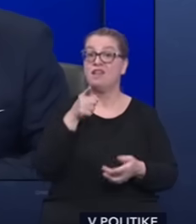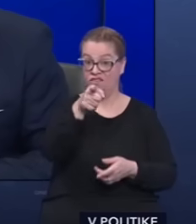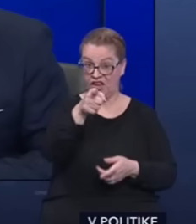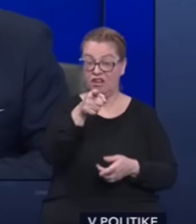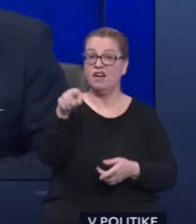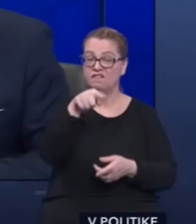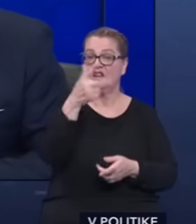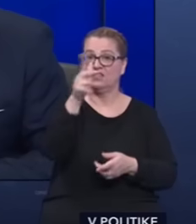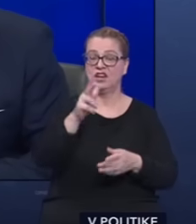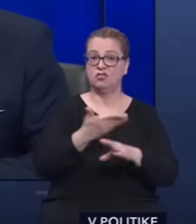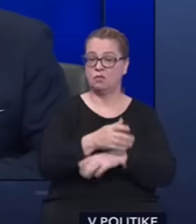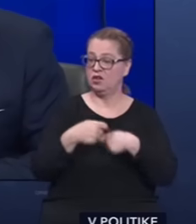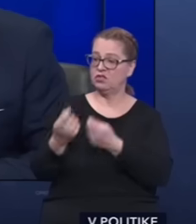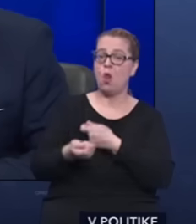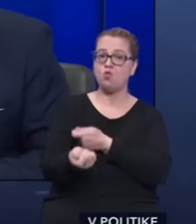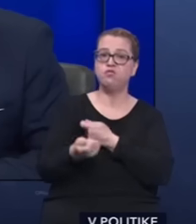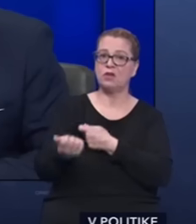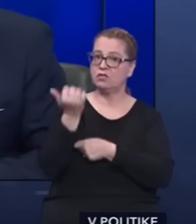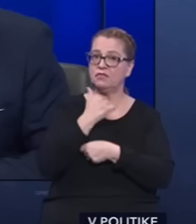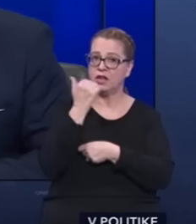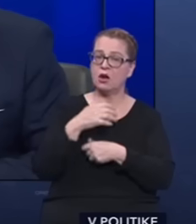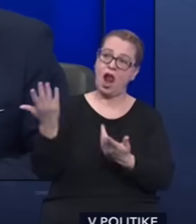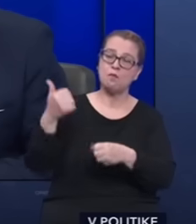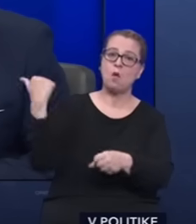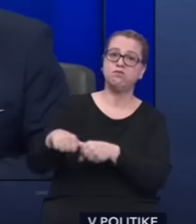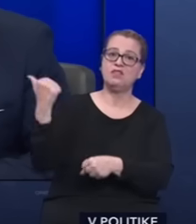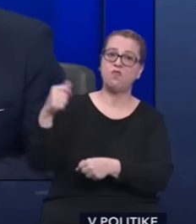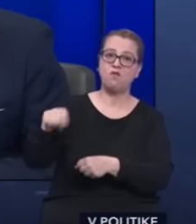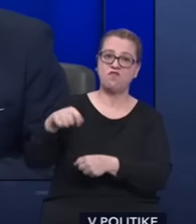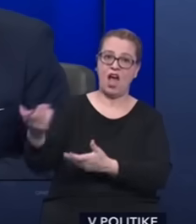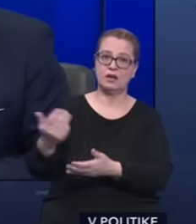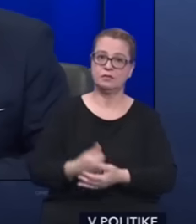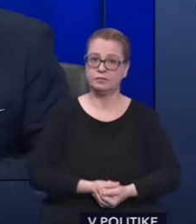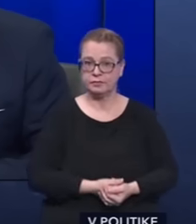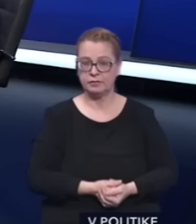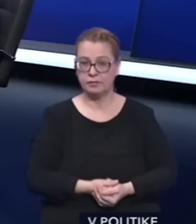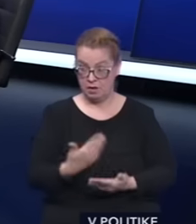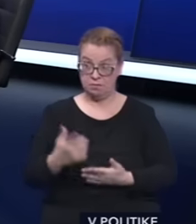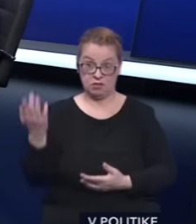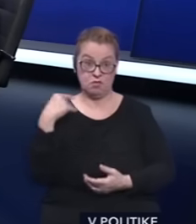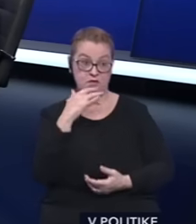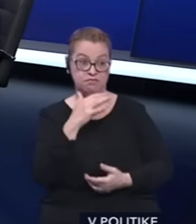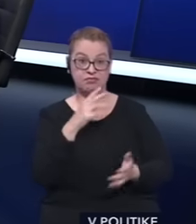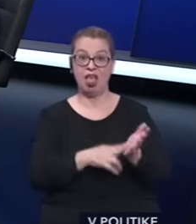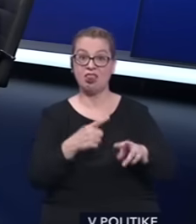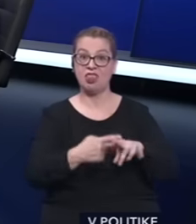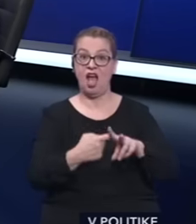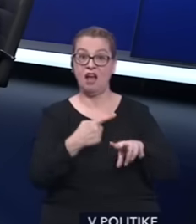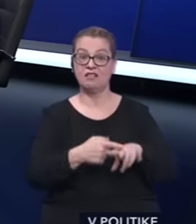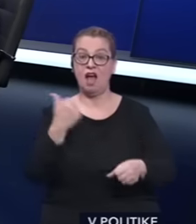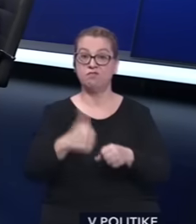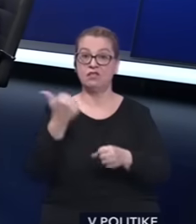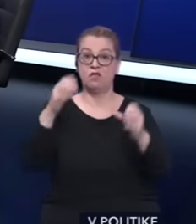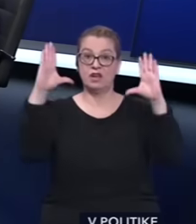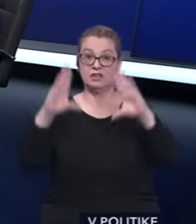miliónov dali nejakej upratovacej firme alebo nejakému pivovaru, za to ste teraz boli vypovedať na NAKA, a že ten pivovar potom skrachoval. Môžem, takže